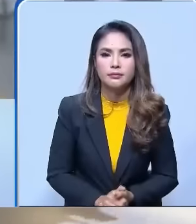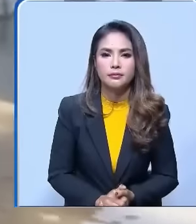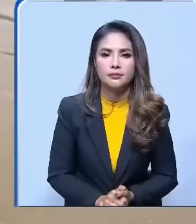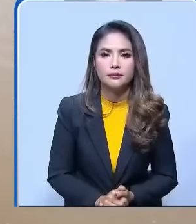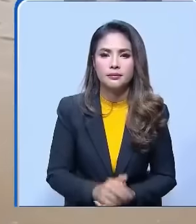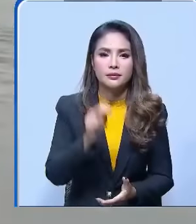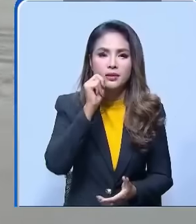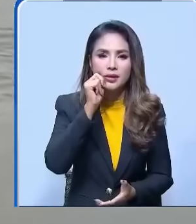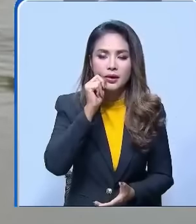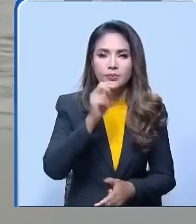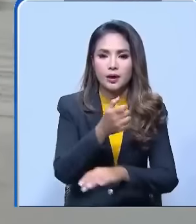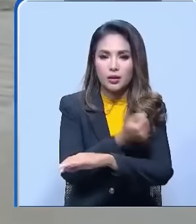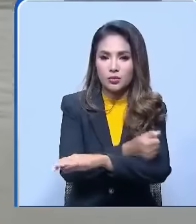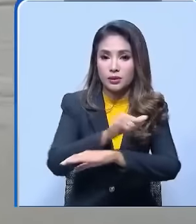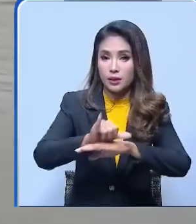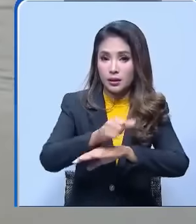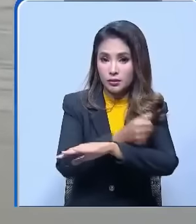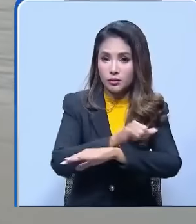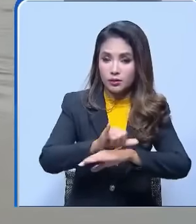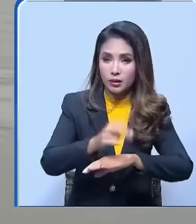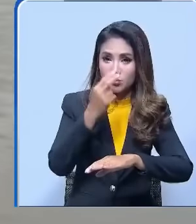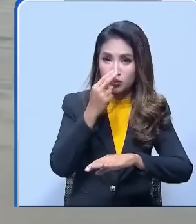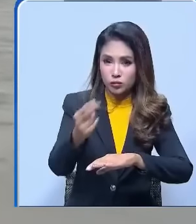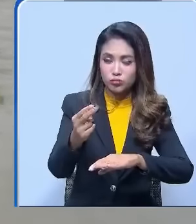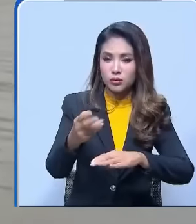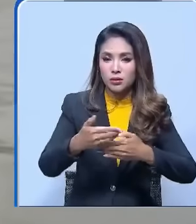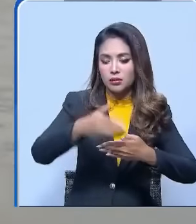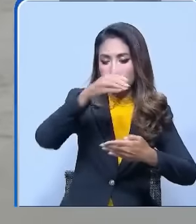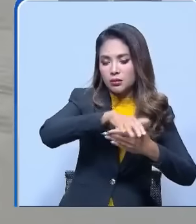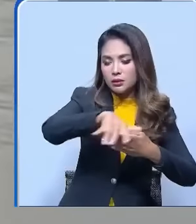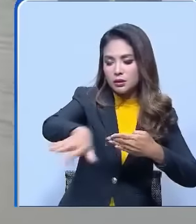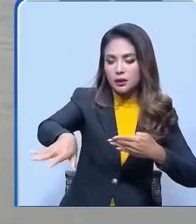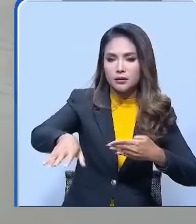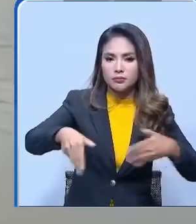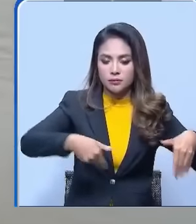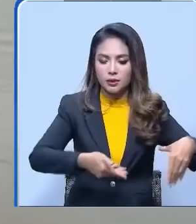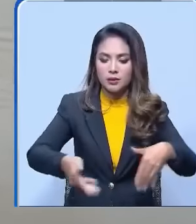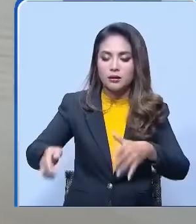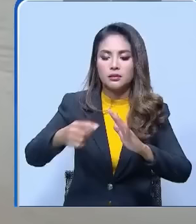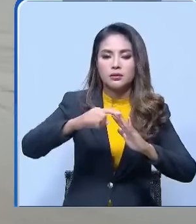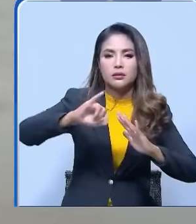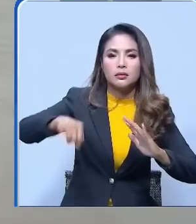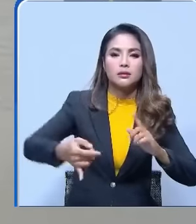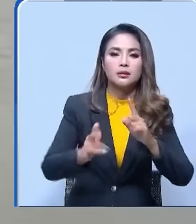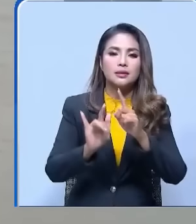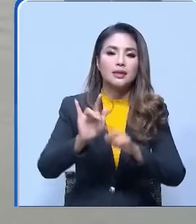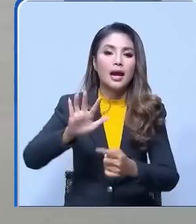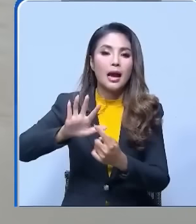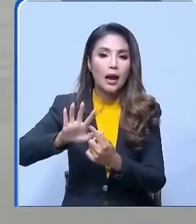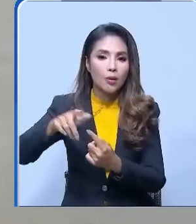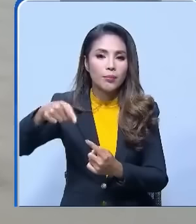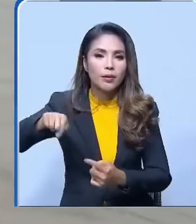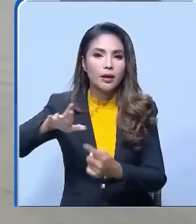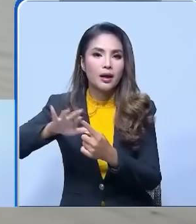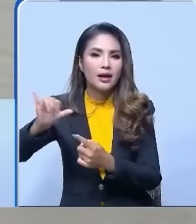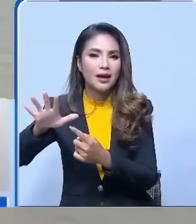ที่จังหวัดพระนครศรีอยุธยาคุณผู้ชมหลังเขื่อนเจ้าพระยาระบายน้ำเพิ่มขึ้นนะคะตอนนี้น้ำล้นตลิ่งเข้าท่วมชุมชนแล้วค่ะ